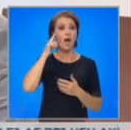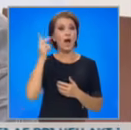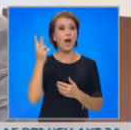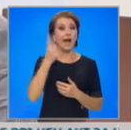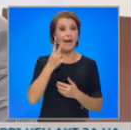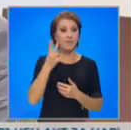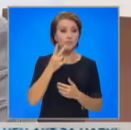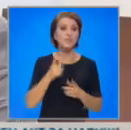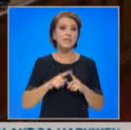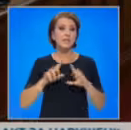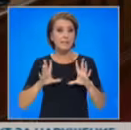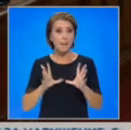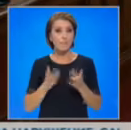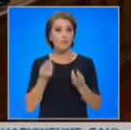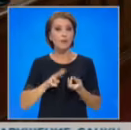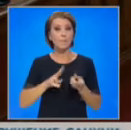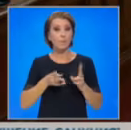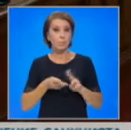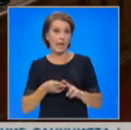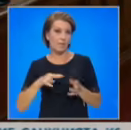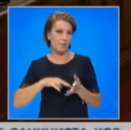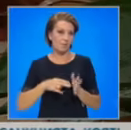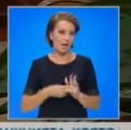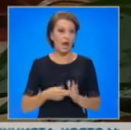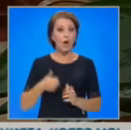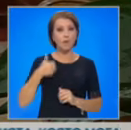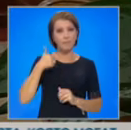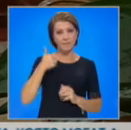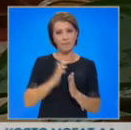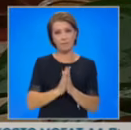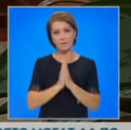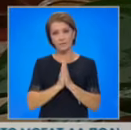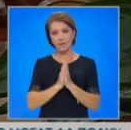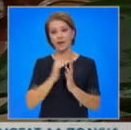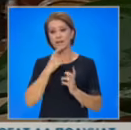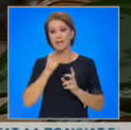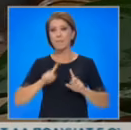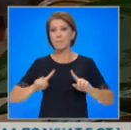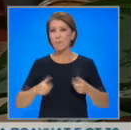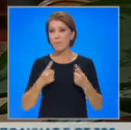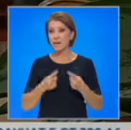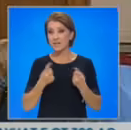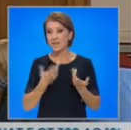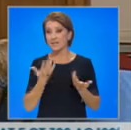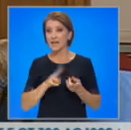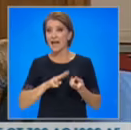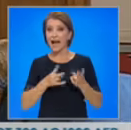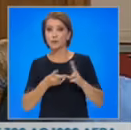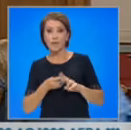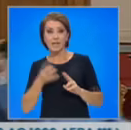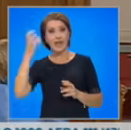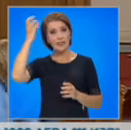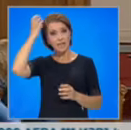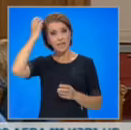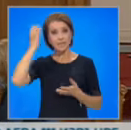почне промяна в модела. От БСП за пореден път призоваха да се побърза с актуализацията на държавния бюджет, за да може